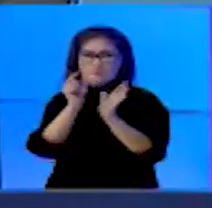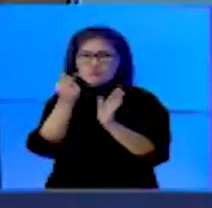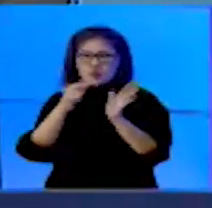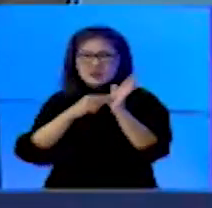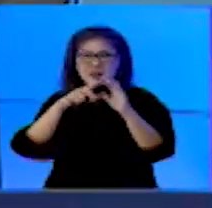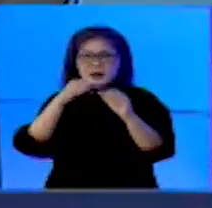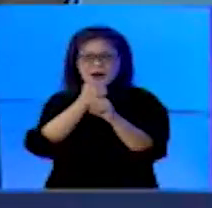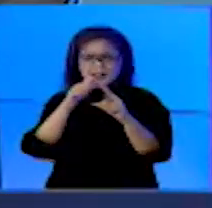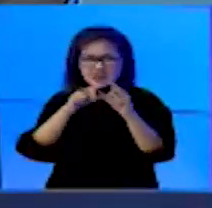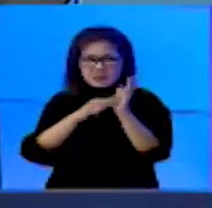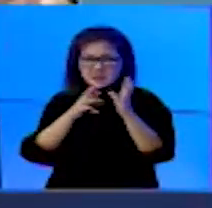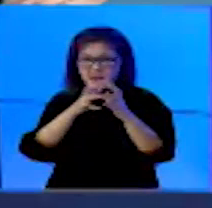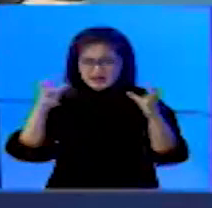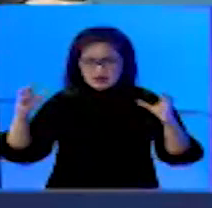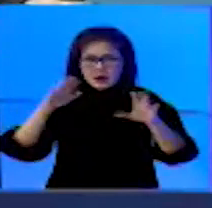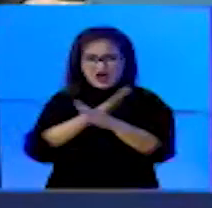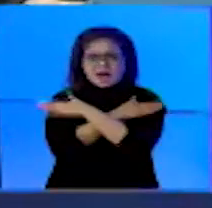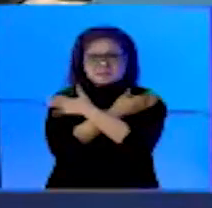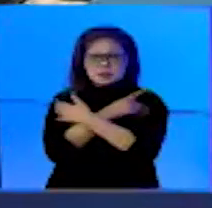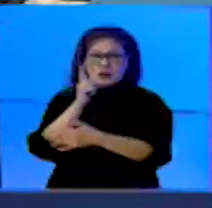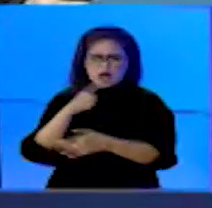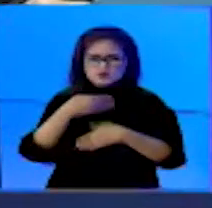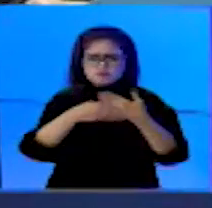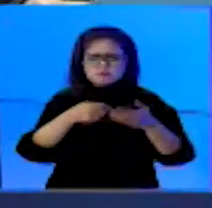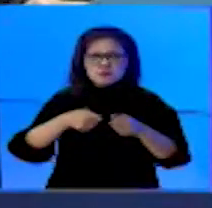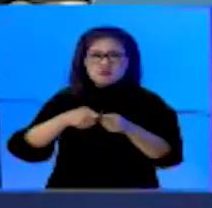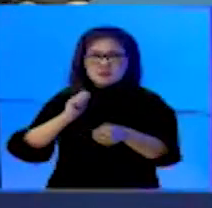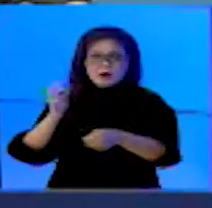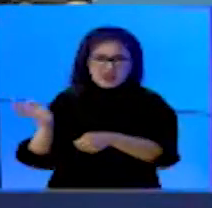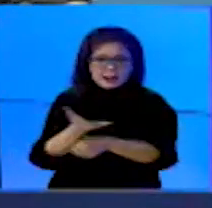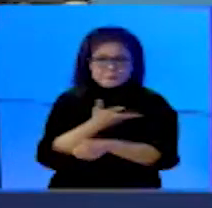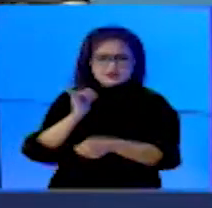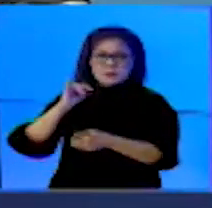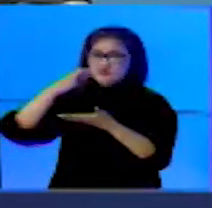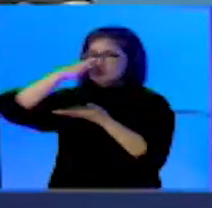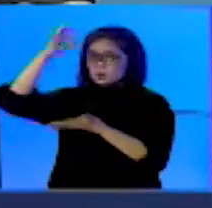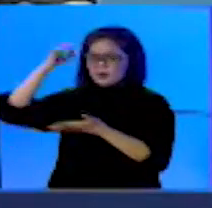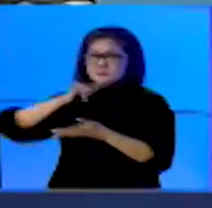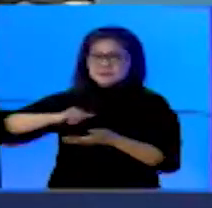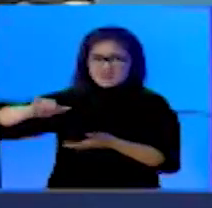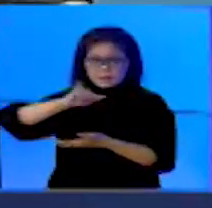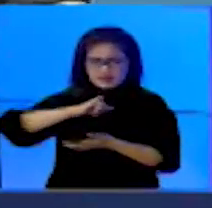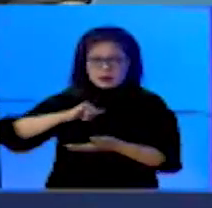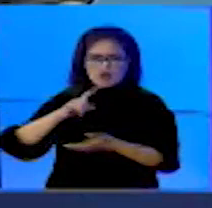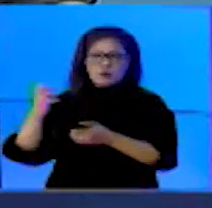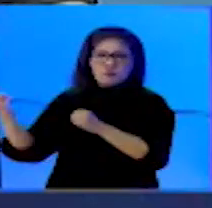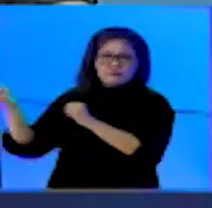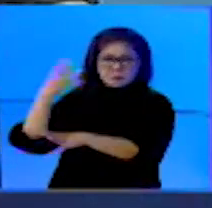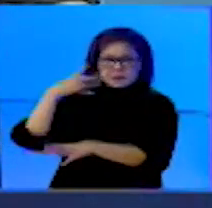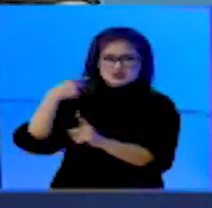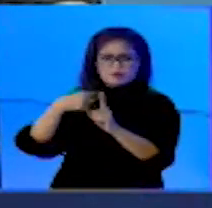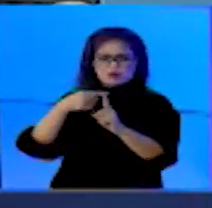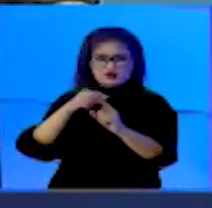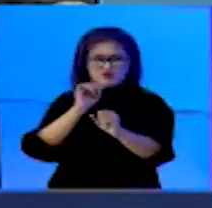harus menjalani rapid test dan swab test secara massal sebelumnya lima warga di Darul Makmur Nagan Raya terkonfirmasi